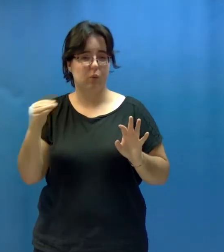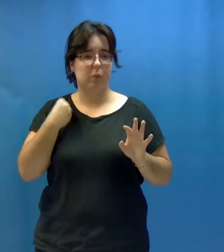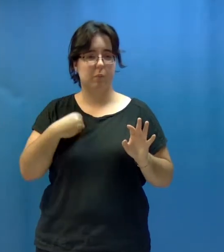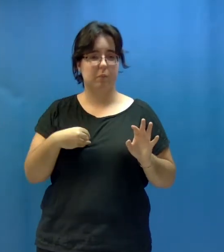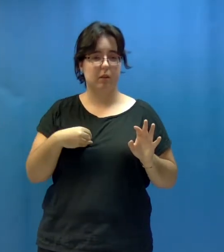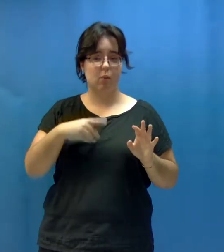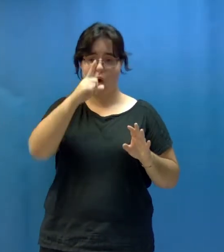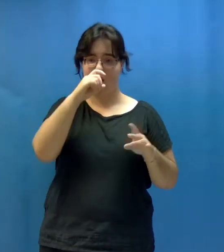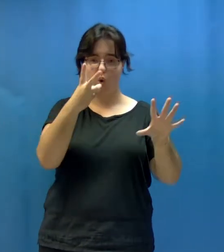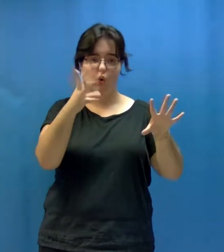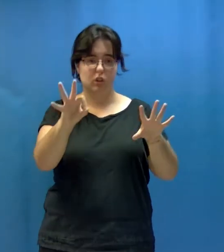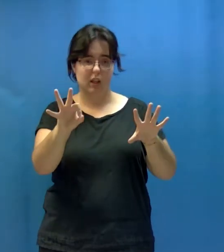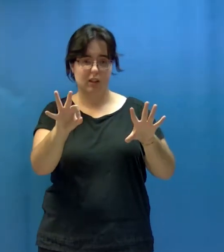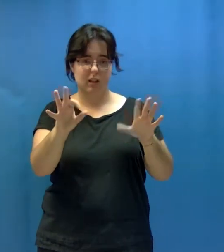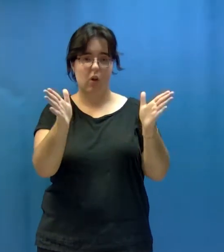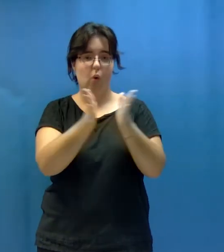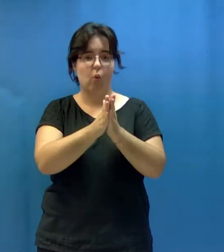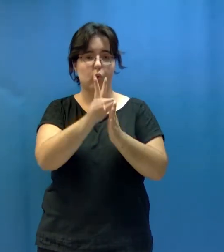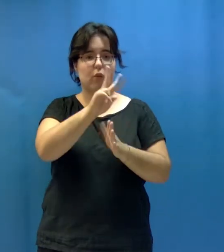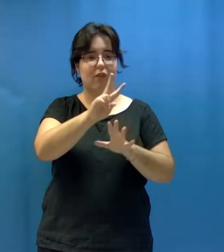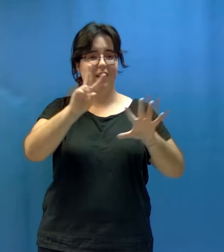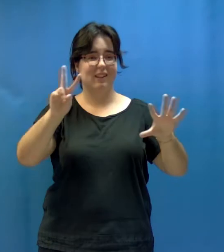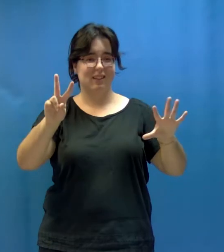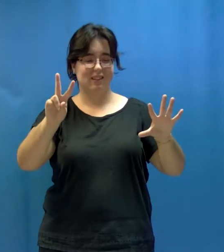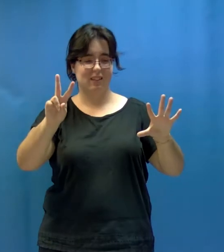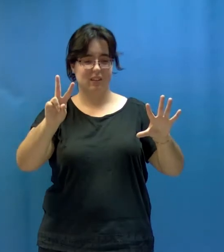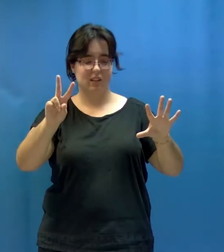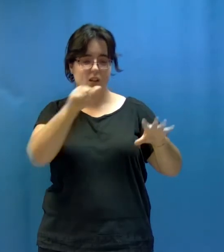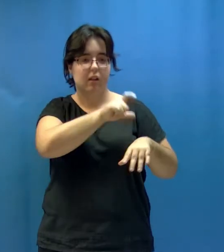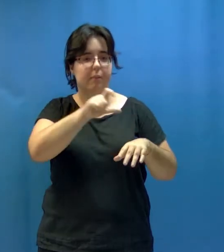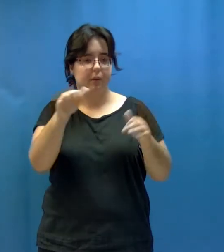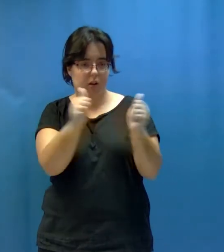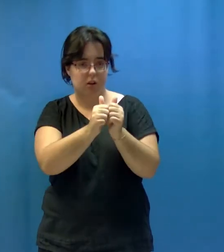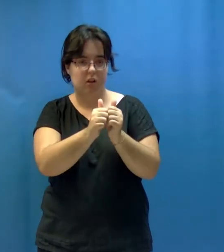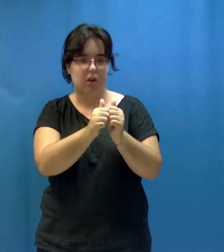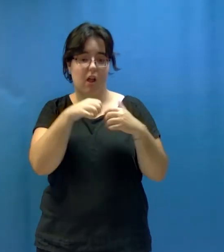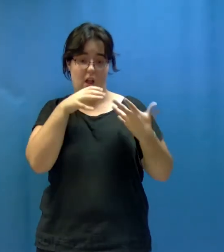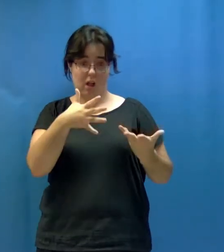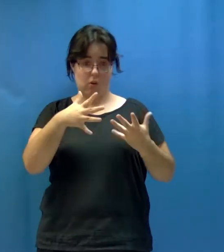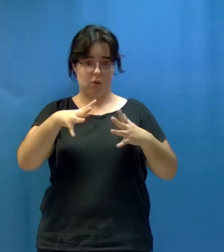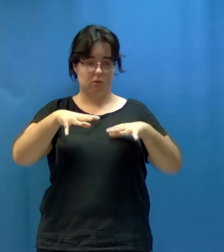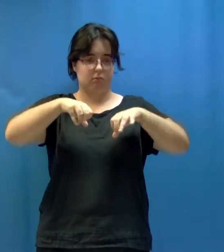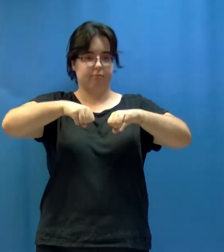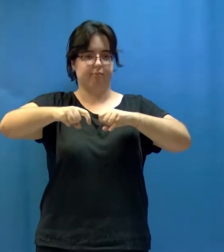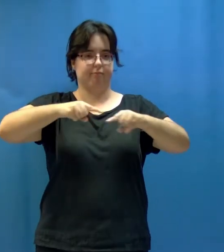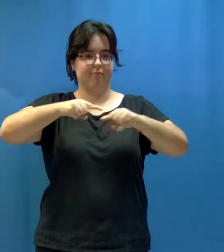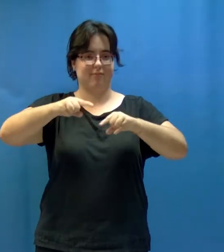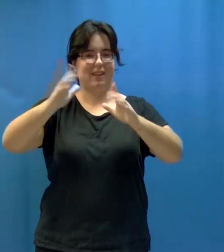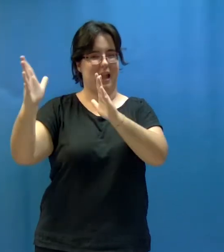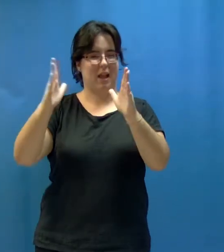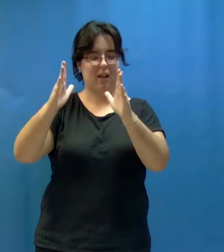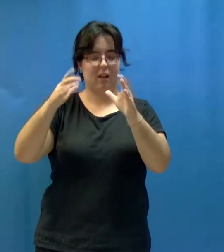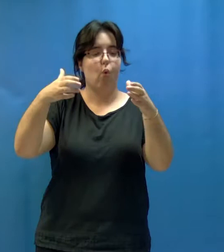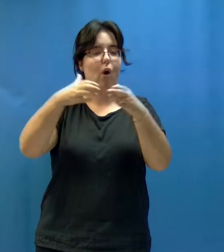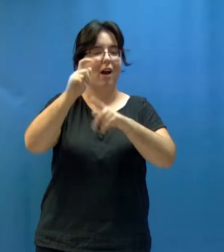anys 80 en companyia de 27 ultradetrans més i que actualment és el que lidera una associació i un partit d'ideologia nazi. I és el que dona